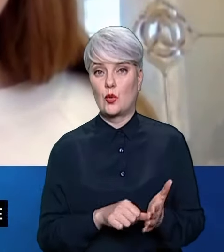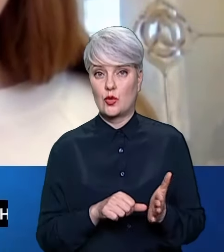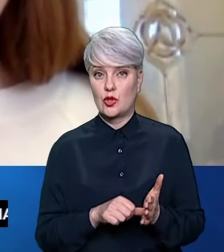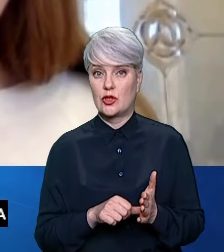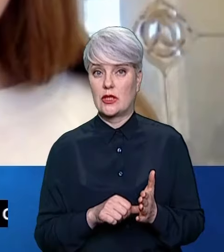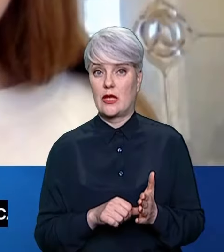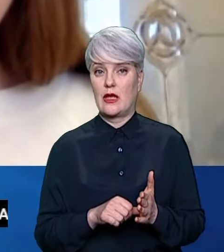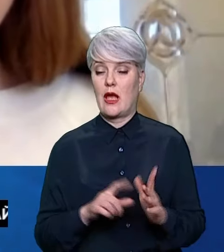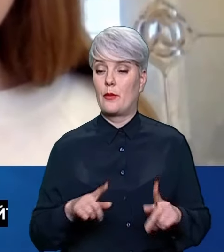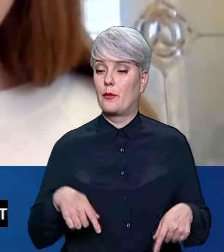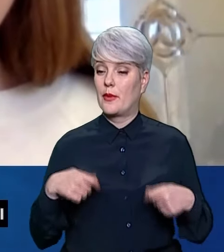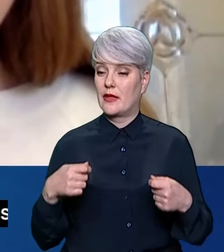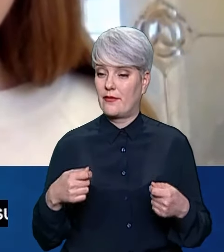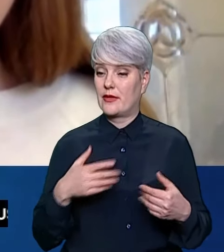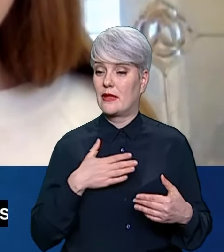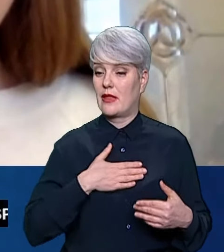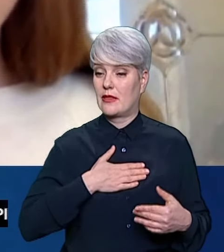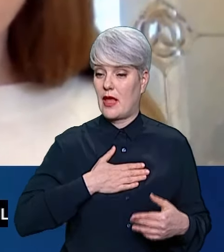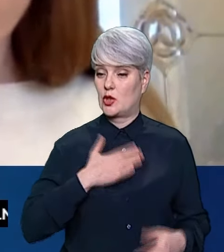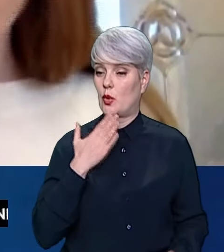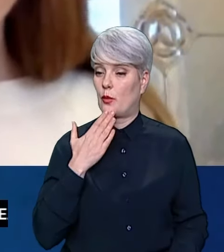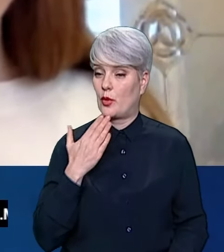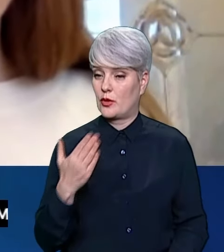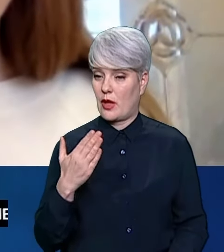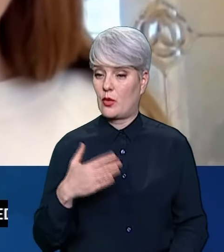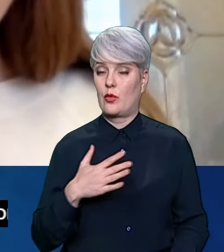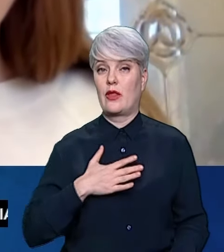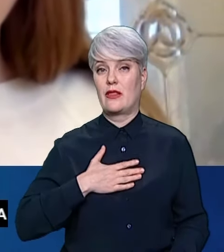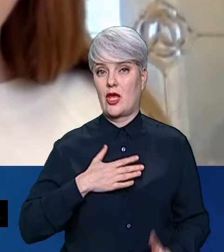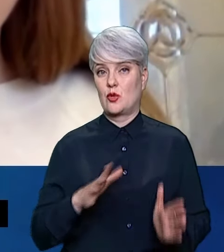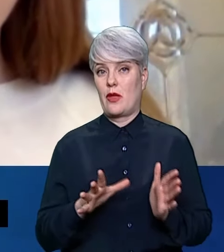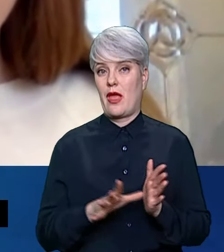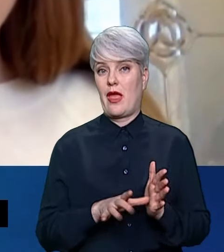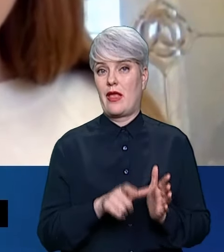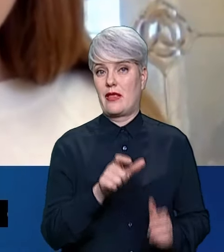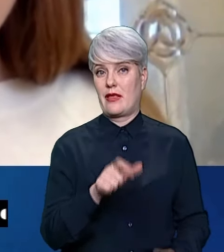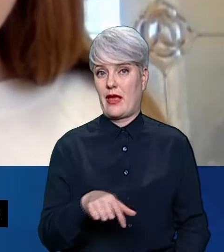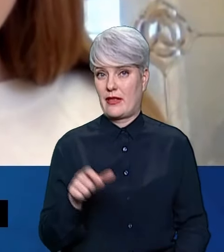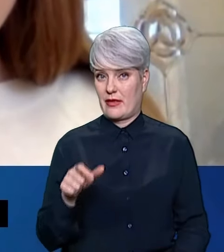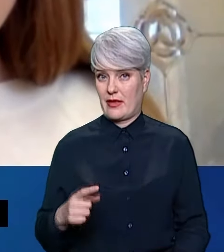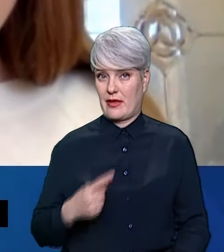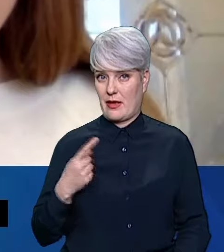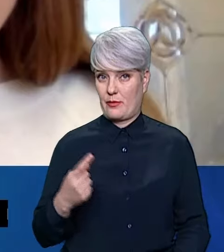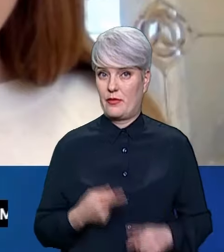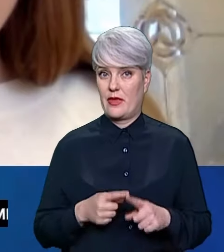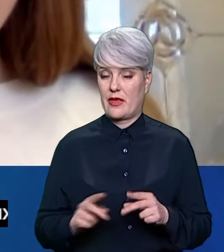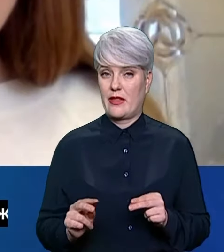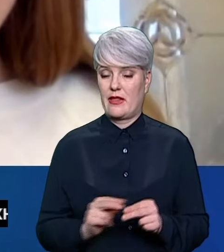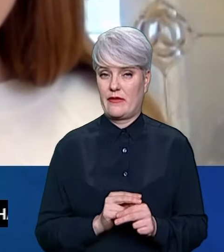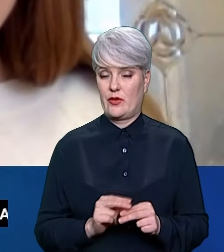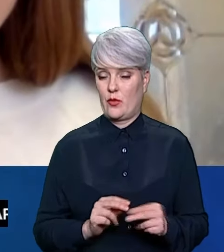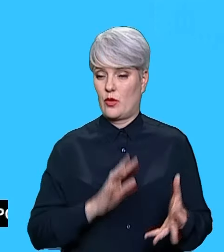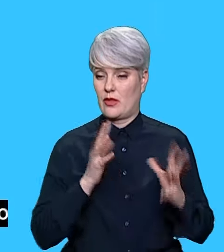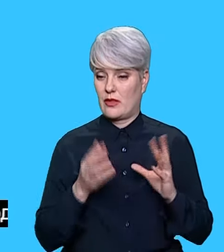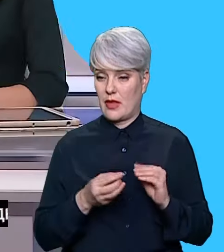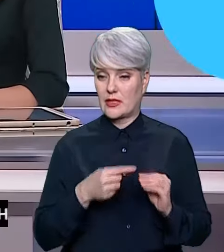і передаваєте слова подяки нашим енергетикам, які героїчними зусиллями ліквідовують наслідки російських обстрілів. Світлана Грінчук,